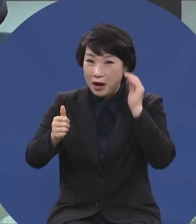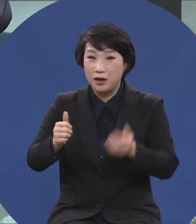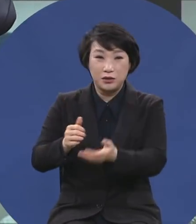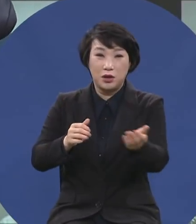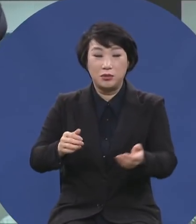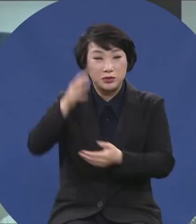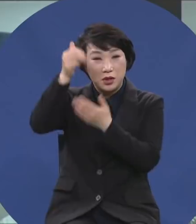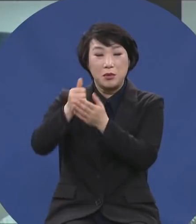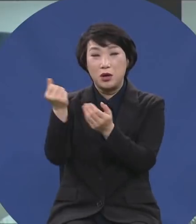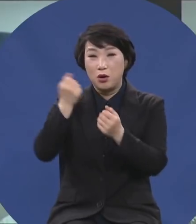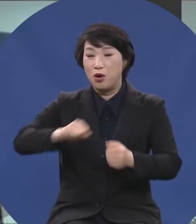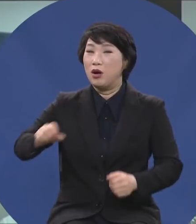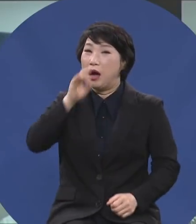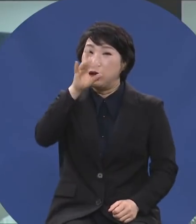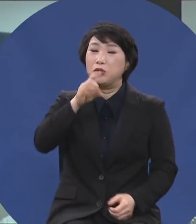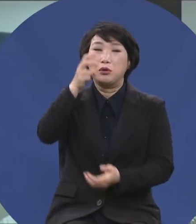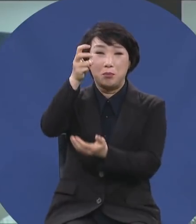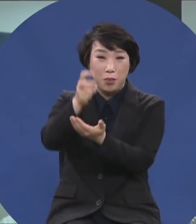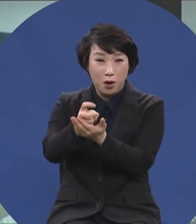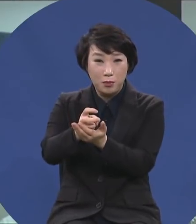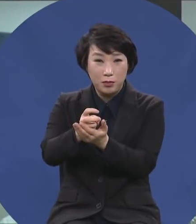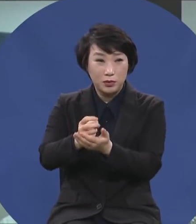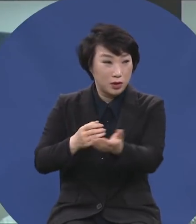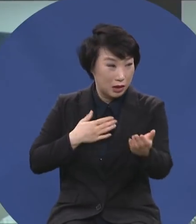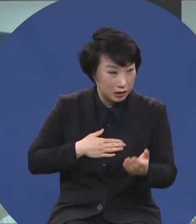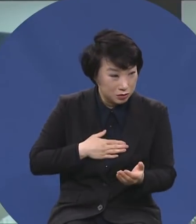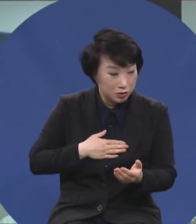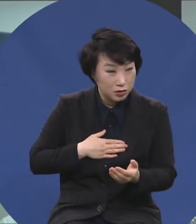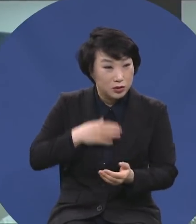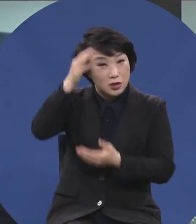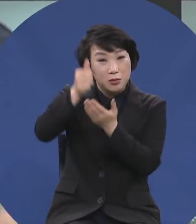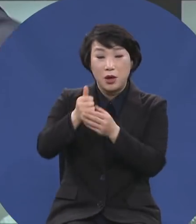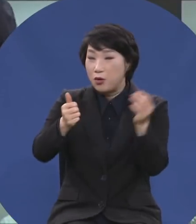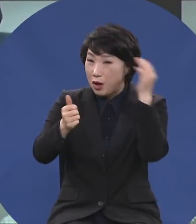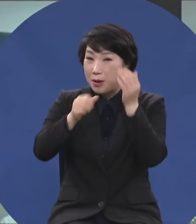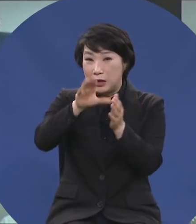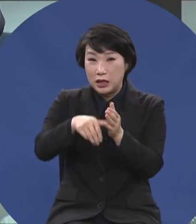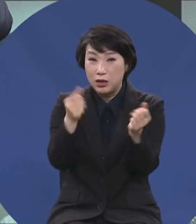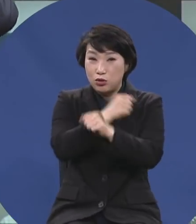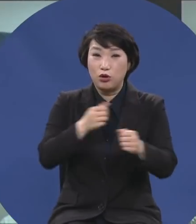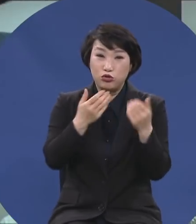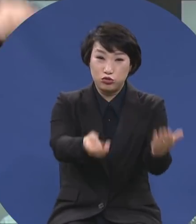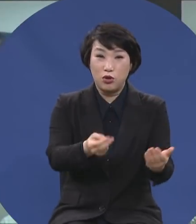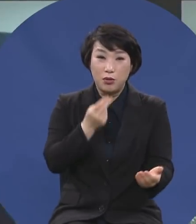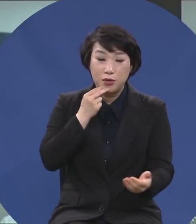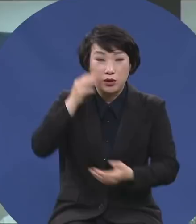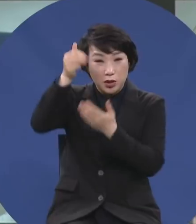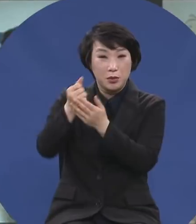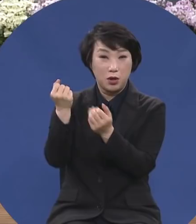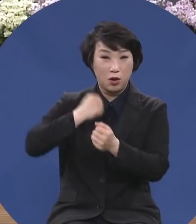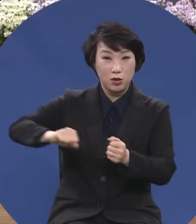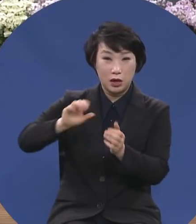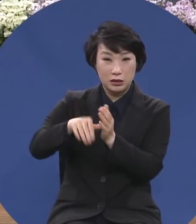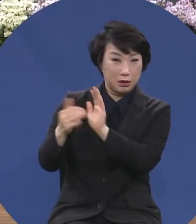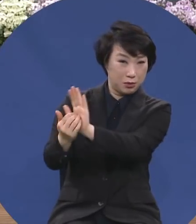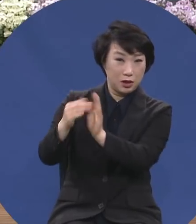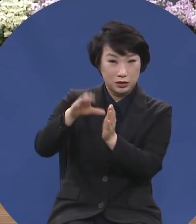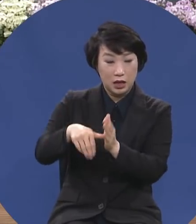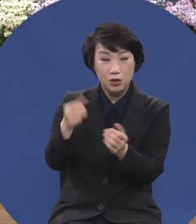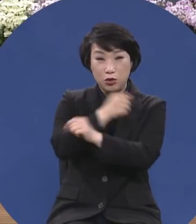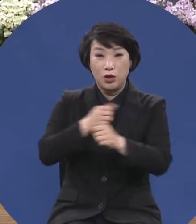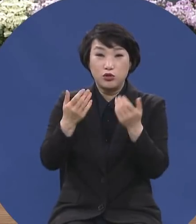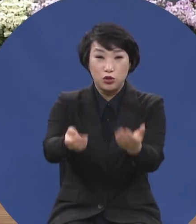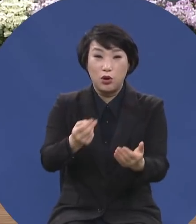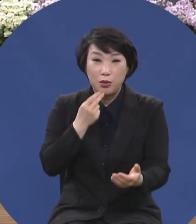해방하거나 거역할 수 없는 법. 해방하면 사함받지 못해, 거역하면 사함받지 못해.